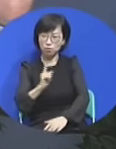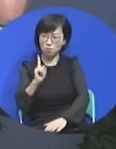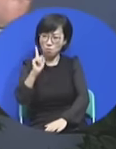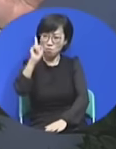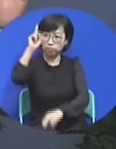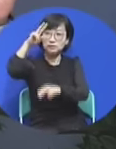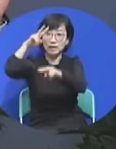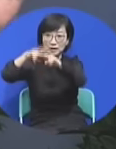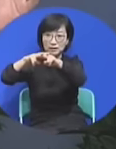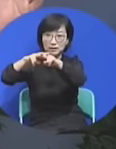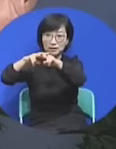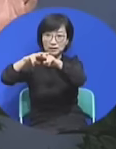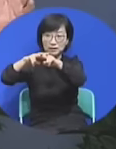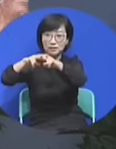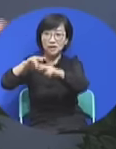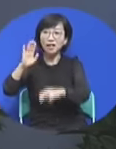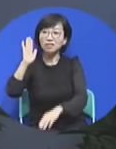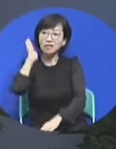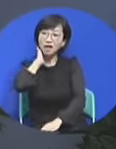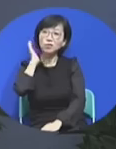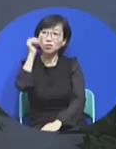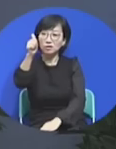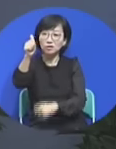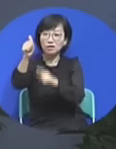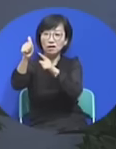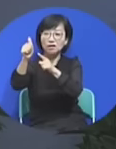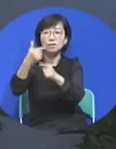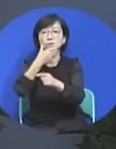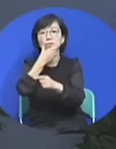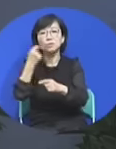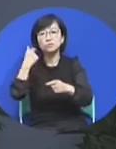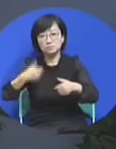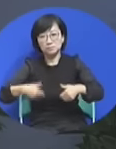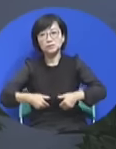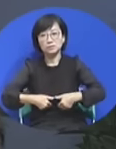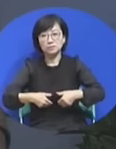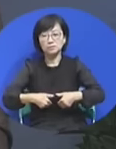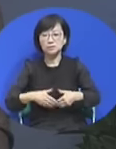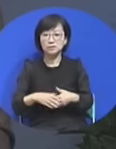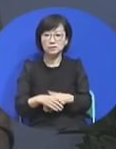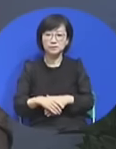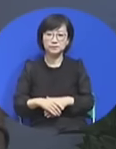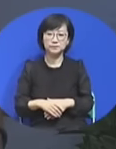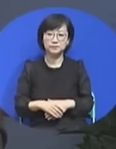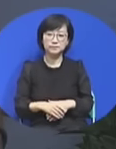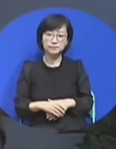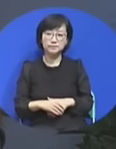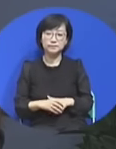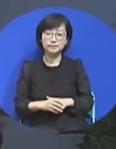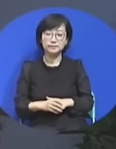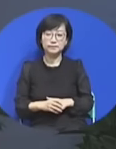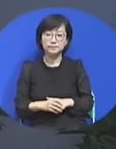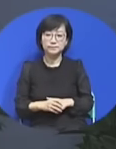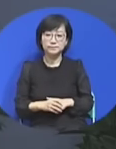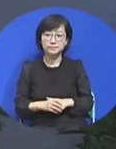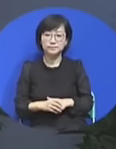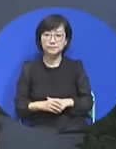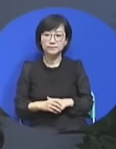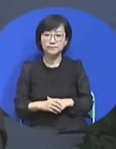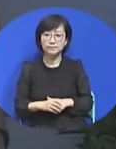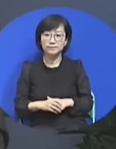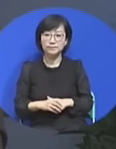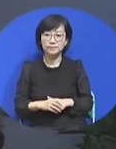그 사람들에게 복음 필요합니다. Those people need to receive the gospel. 어떤 사람들은 저